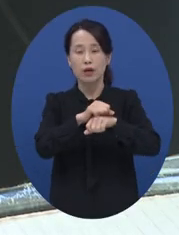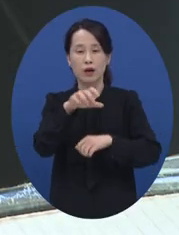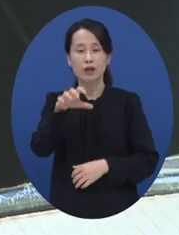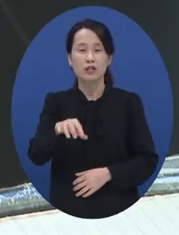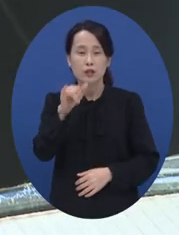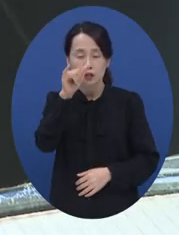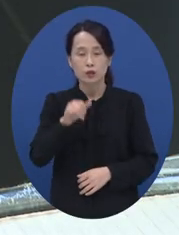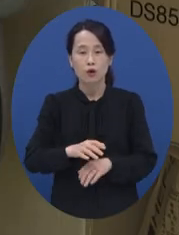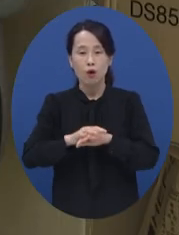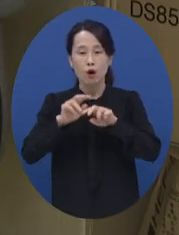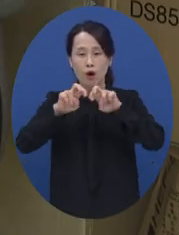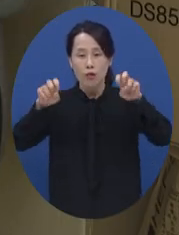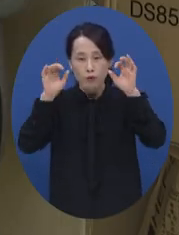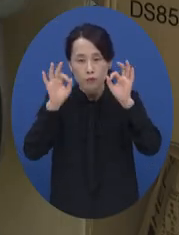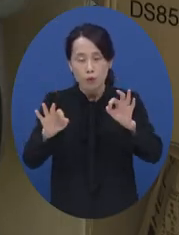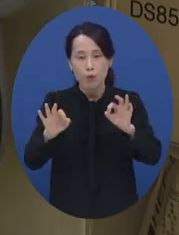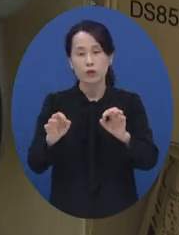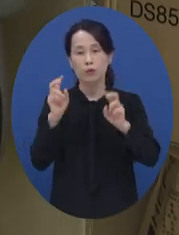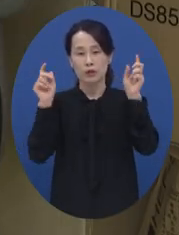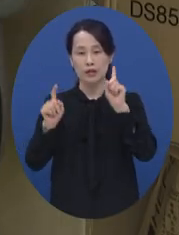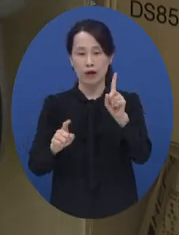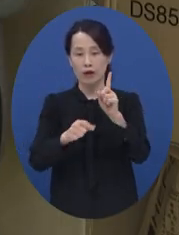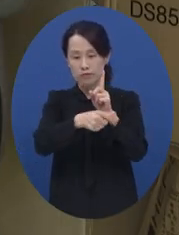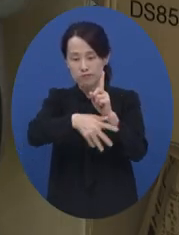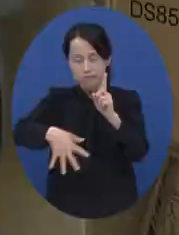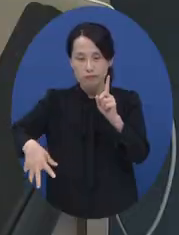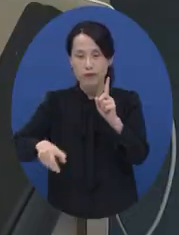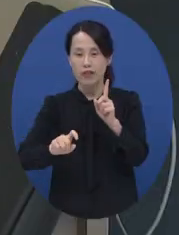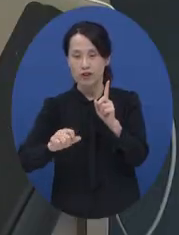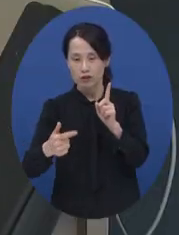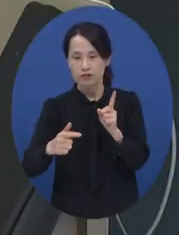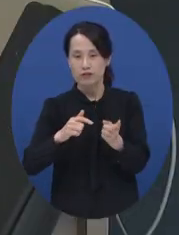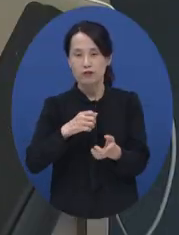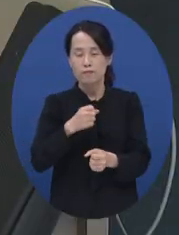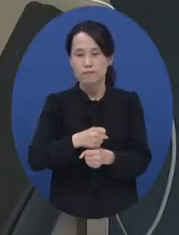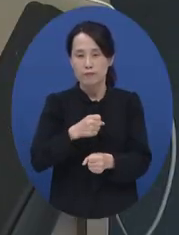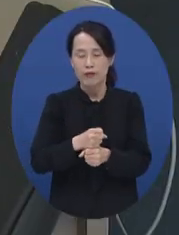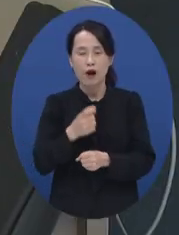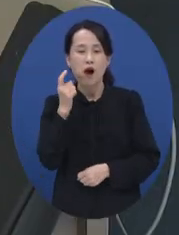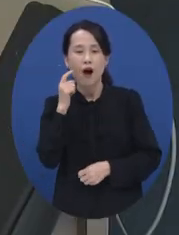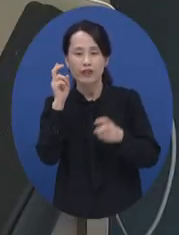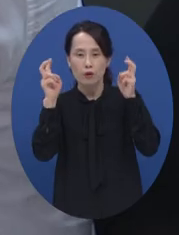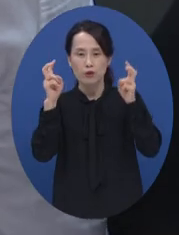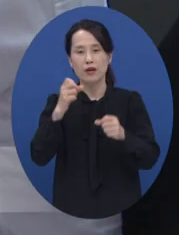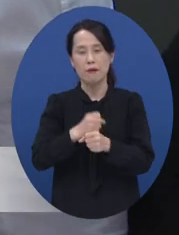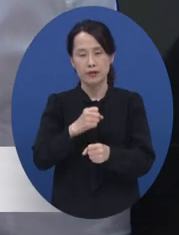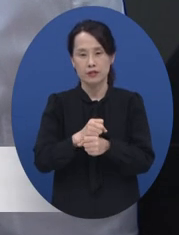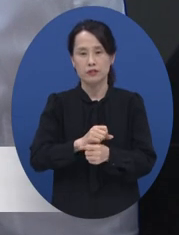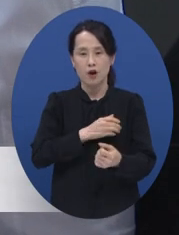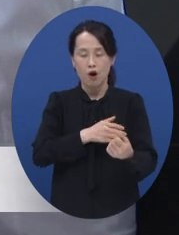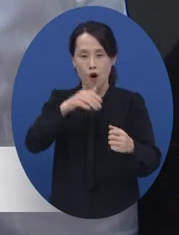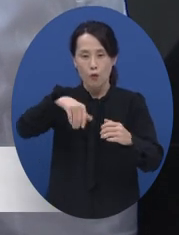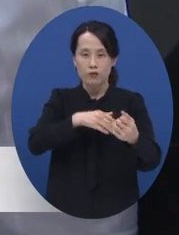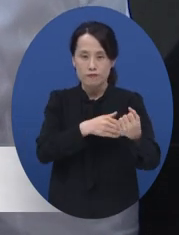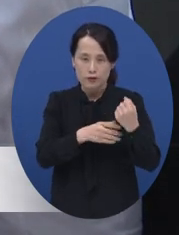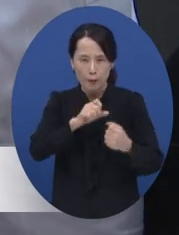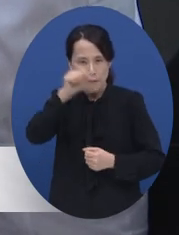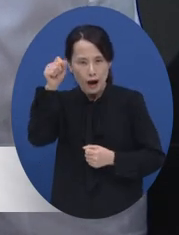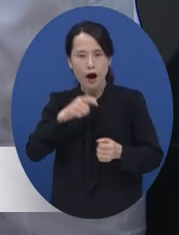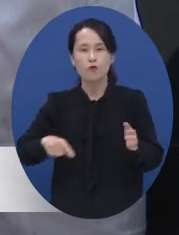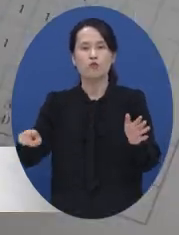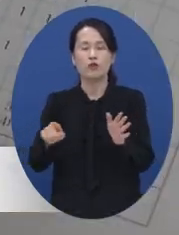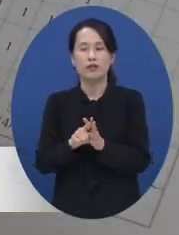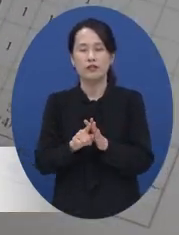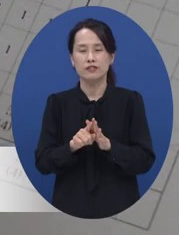쌓인 곳도 있습니다 알고보니 하나의 회사를 무려 16개로 쪼개 눈속임 한 겁니다 시공권을 따낸 려 서로